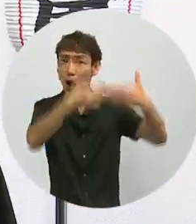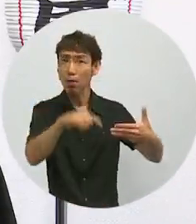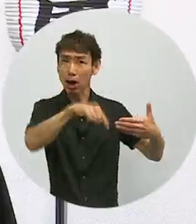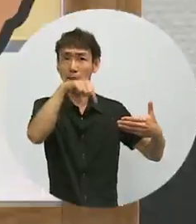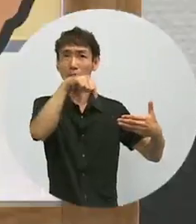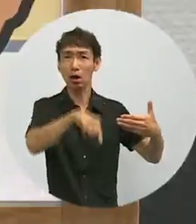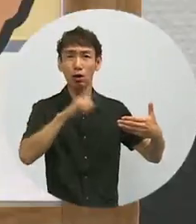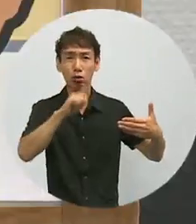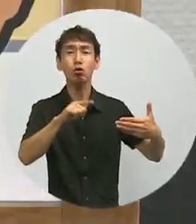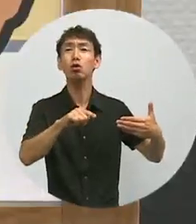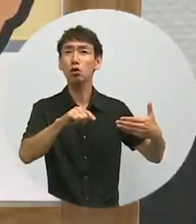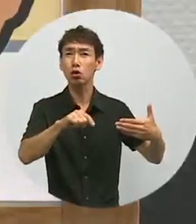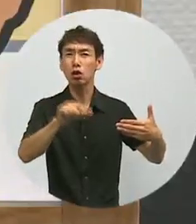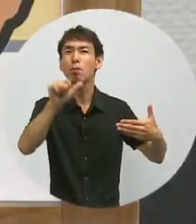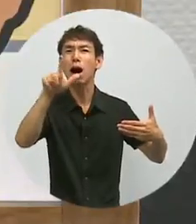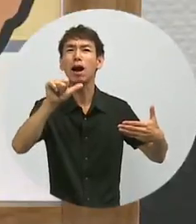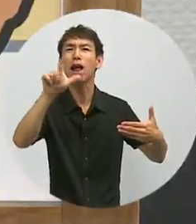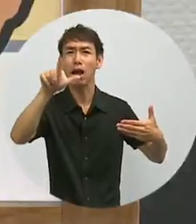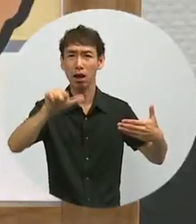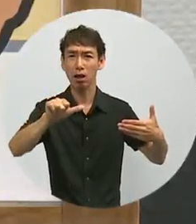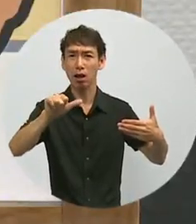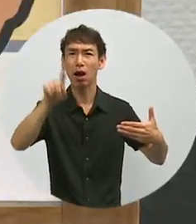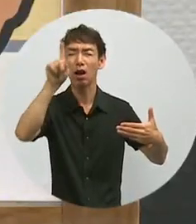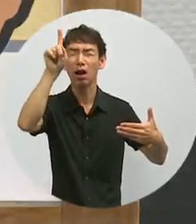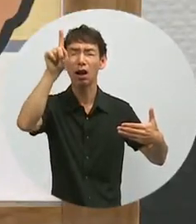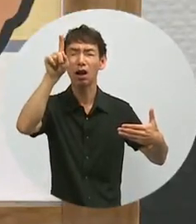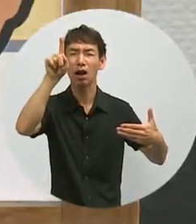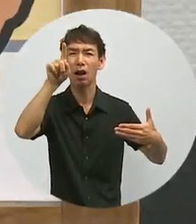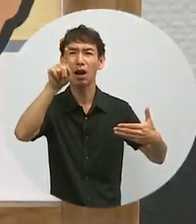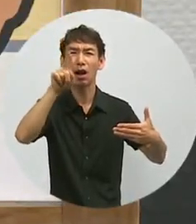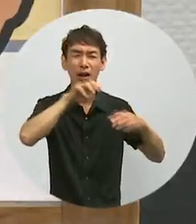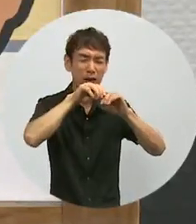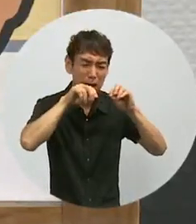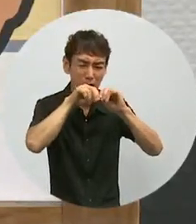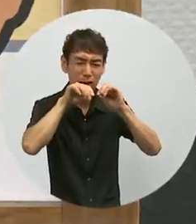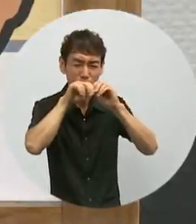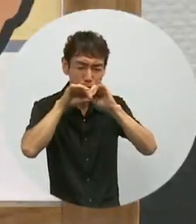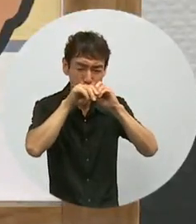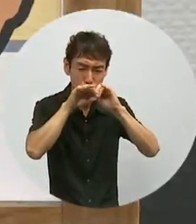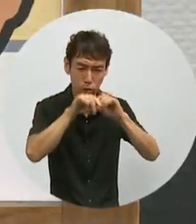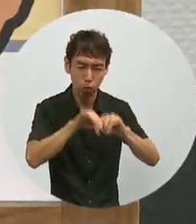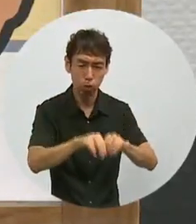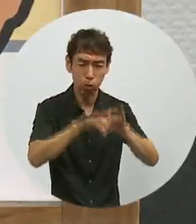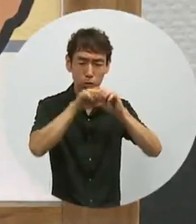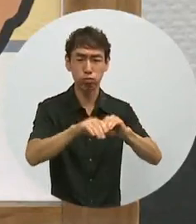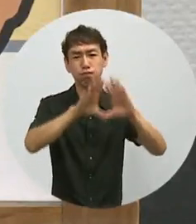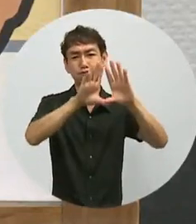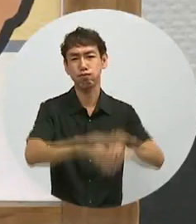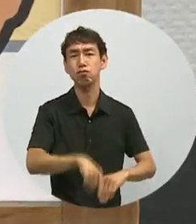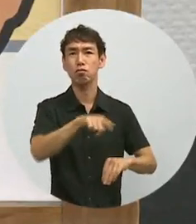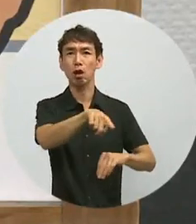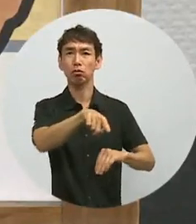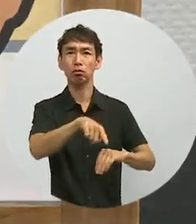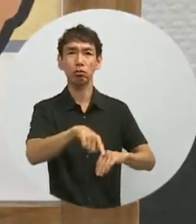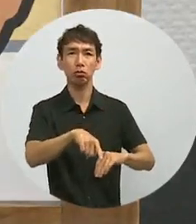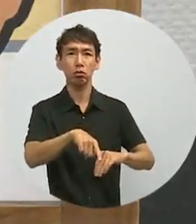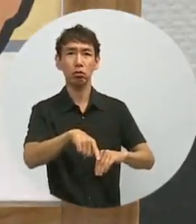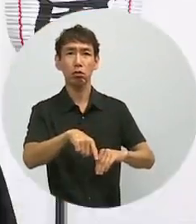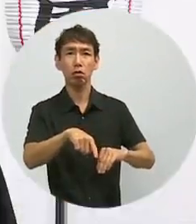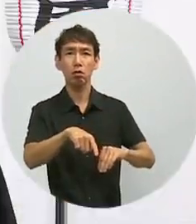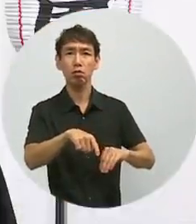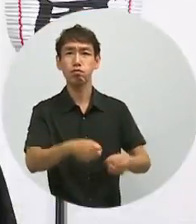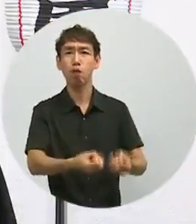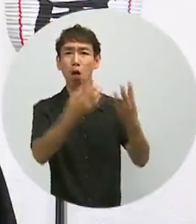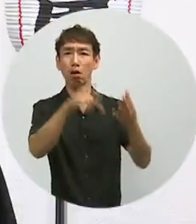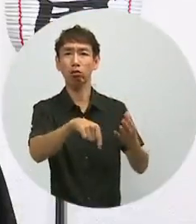んはよ、あれだよあれ、あれがガリガリガリガリガリガリガリガリガリガリって噛んだらなくなっちまうんだよ、壊れちまうんだよ、